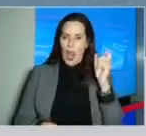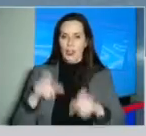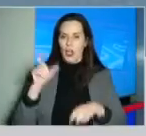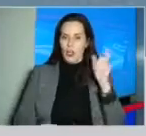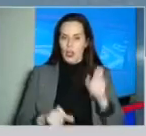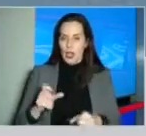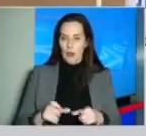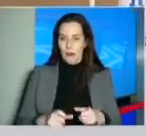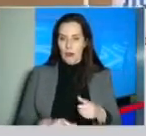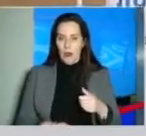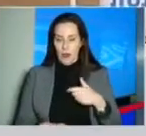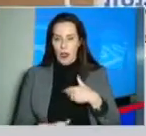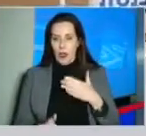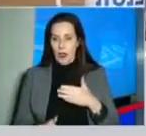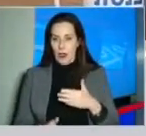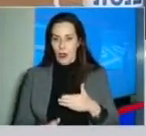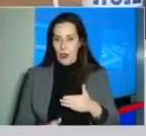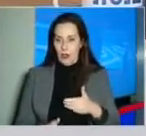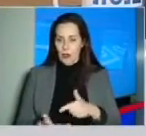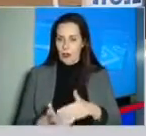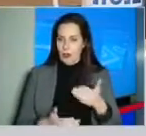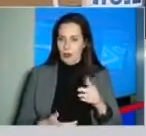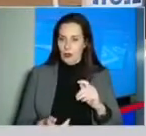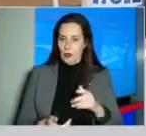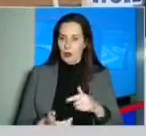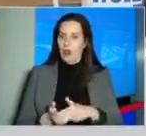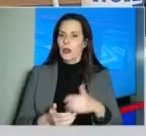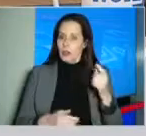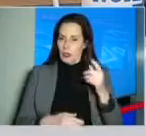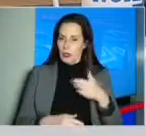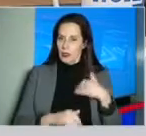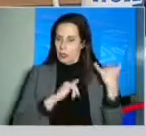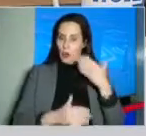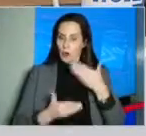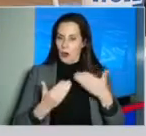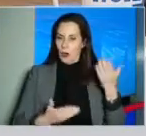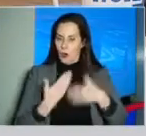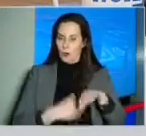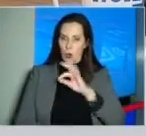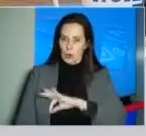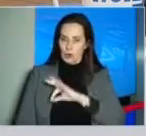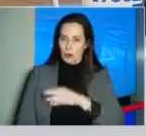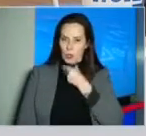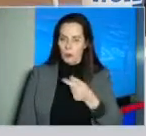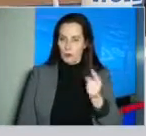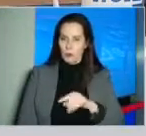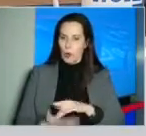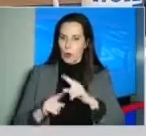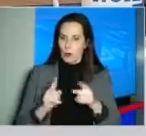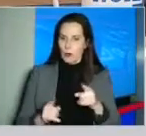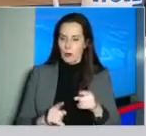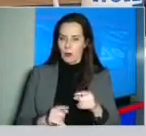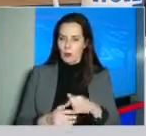עם זקנים בכיסא גלגלים. אנחנו חברה מזדקנת. מערך בתי אבות מסודר. הגיעו גם מהגרים מברית המועצות, מהגרים מאתיופיה ומהגרים ממקומות אחרים. עולים